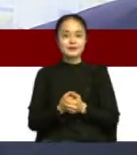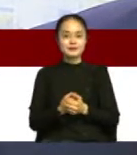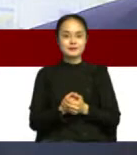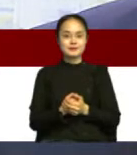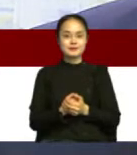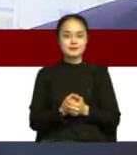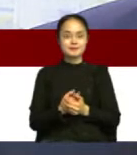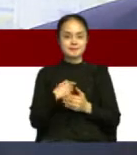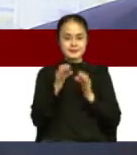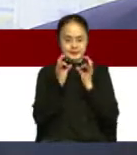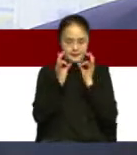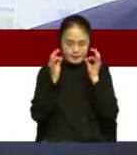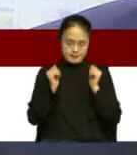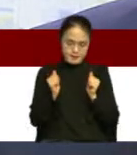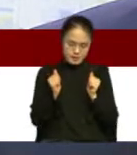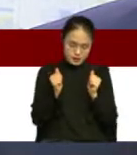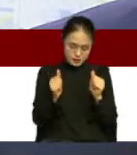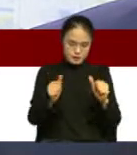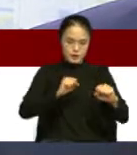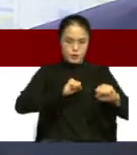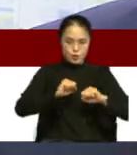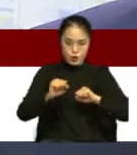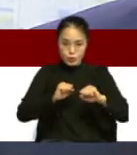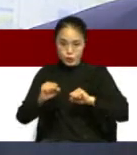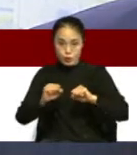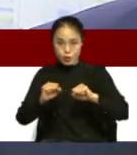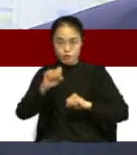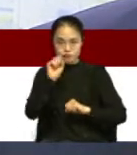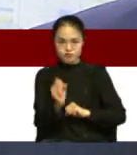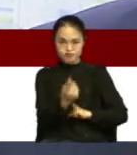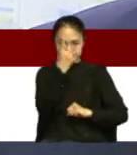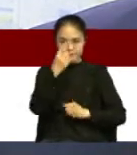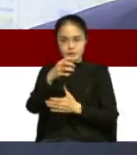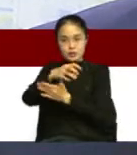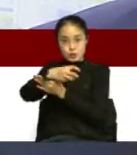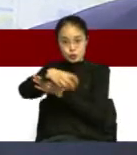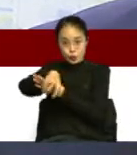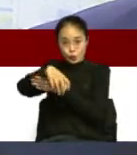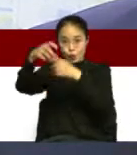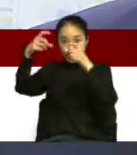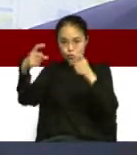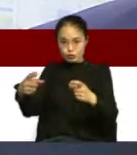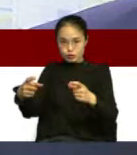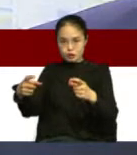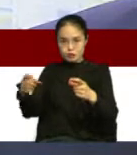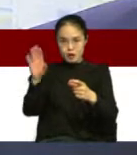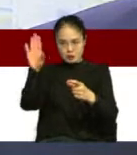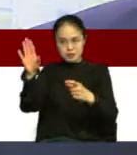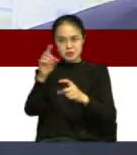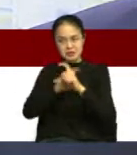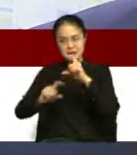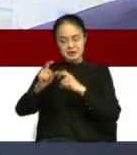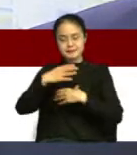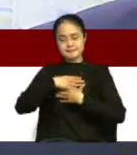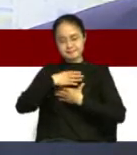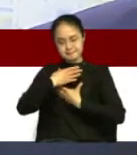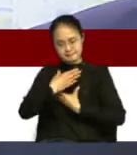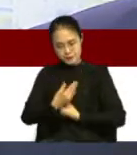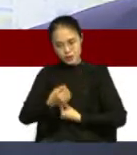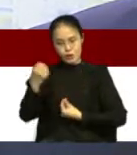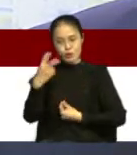그런 구청장, 그를 통해서 우리 종로구가 더욱더 안전하고 또